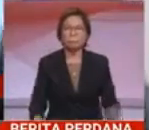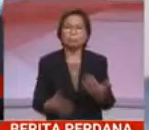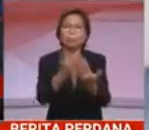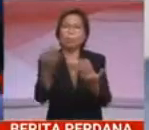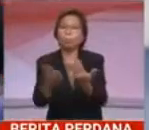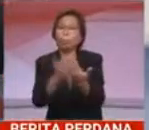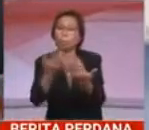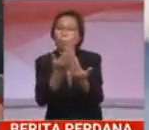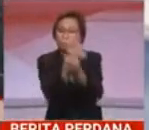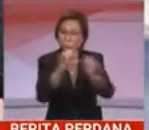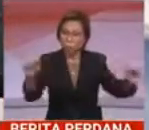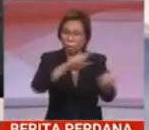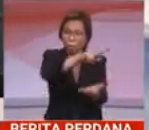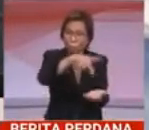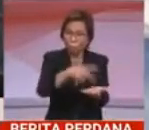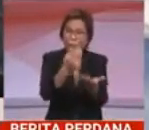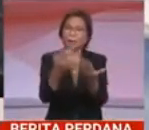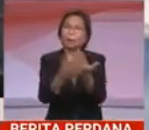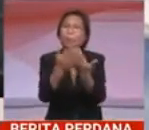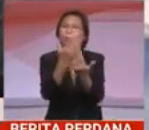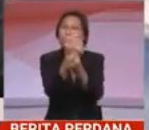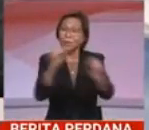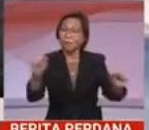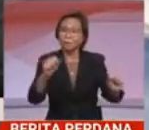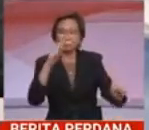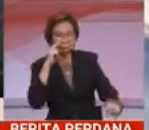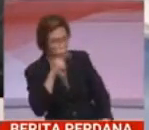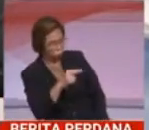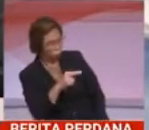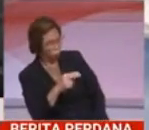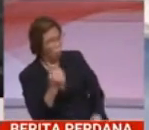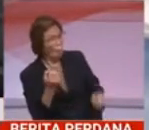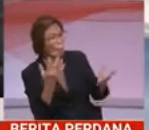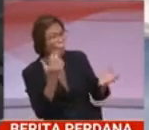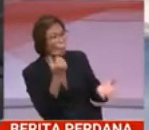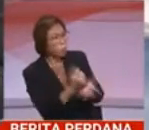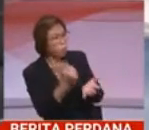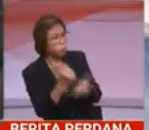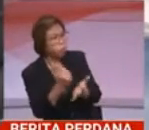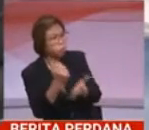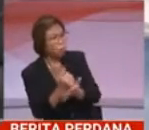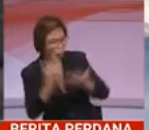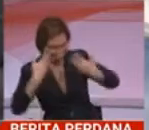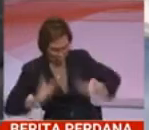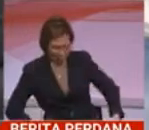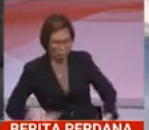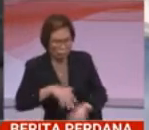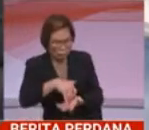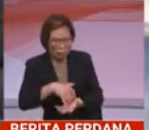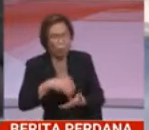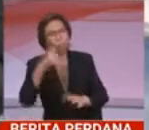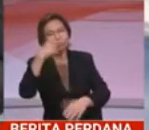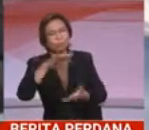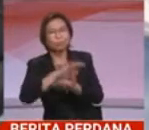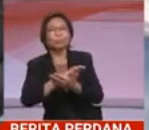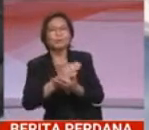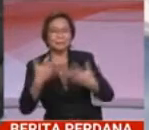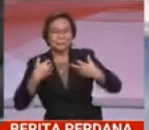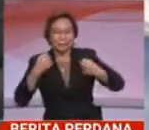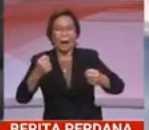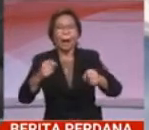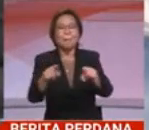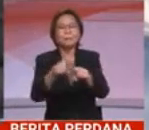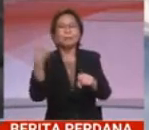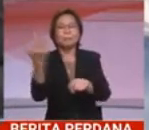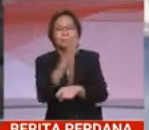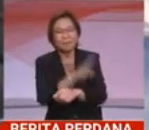Kemudahan yang disediakan di pusat ini dilihat membantu ramai pesakit yang hilang upaya untuk pulih seperti biasa. Seterusnya